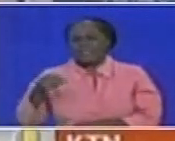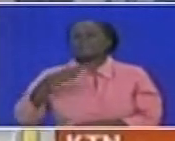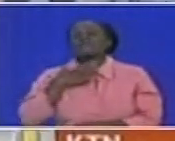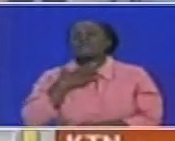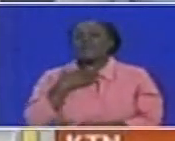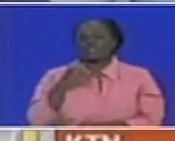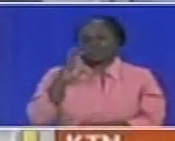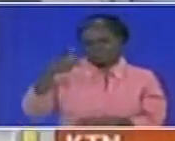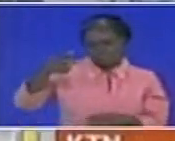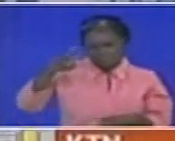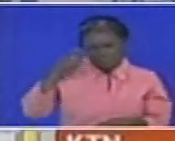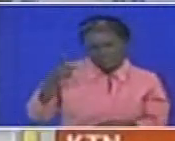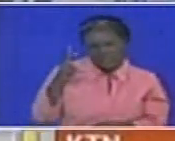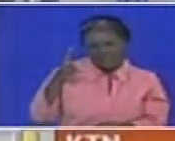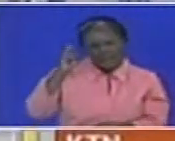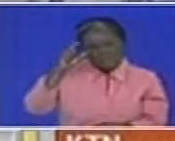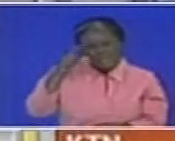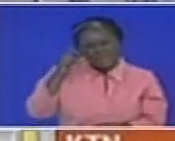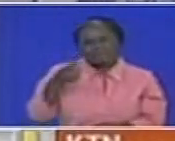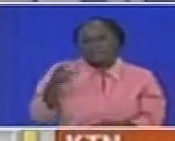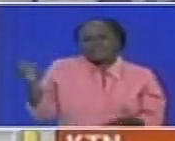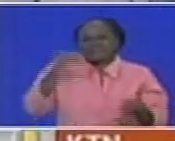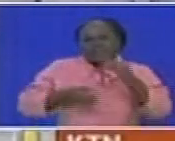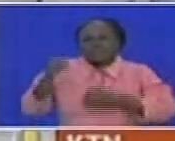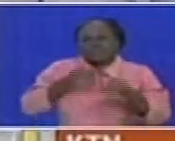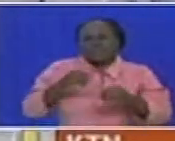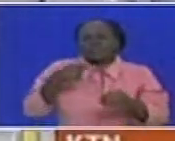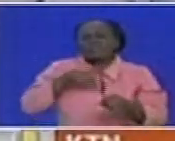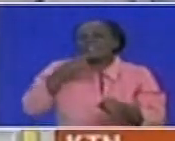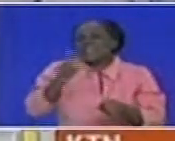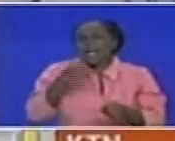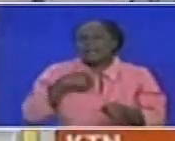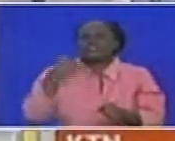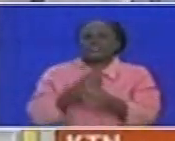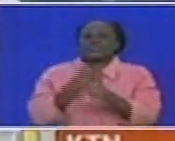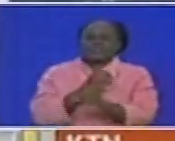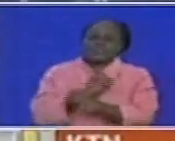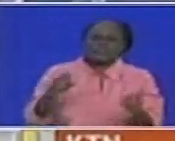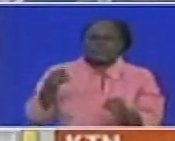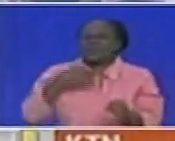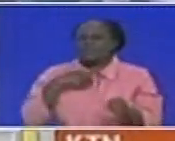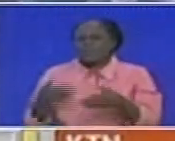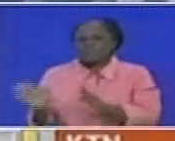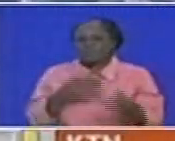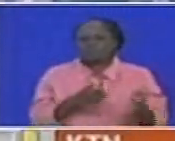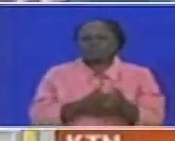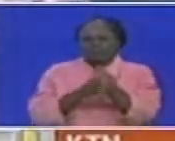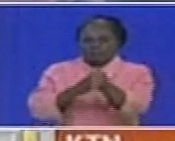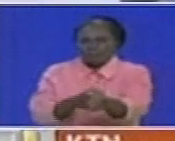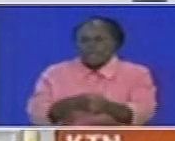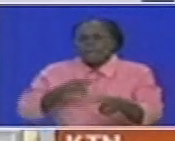kuonekana kwenye kamera wanasema hali hiyo imechangiwa na ukosefu wa ajira, vijana kunyimwa nafasi za uongozi huku viongozi wa